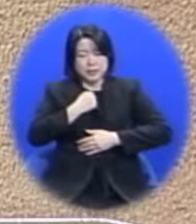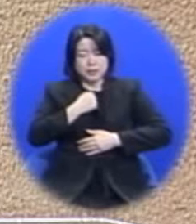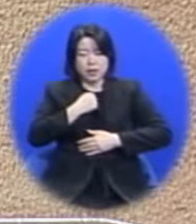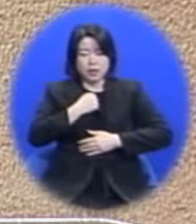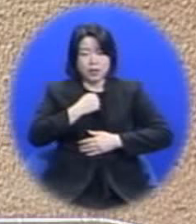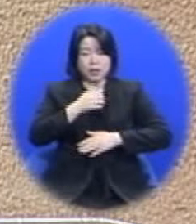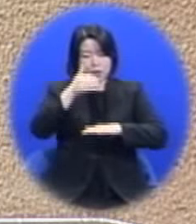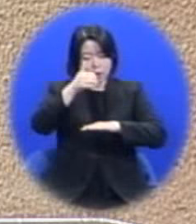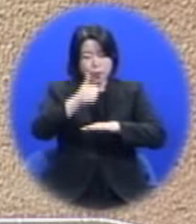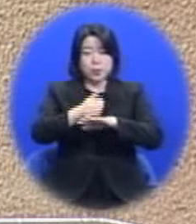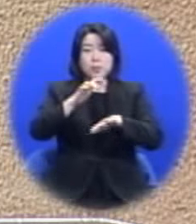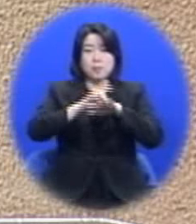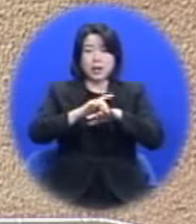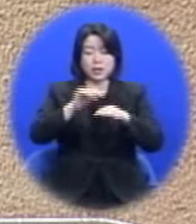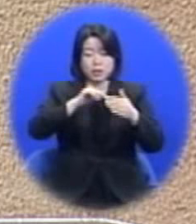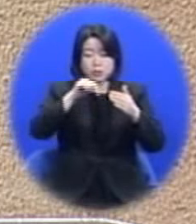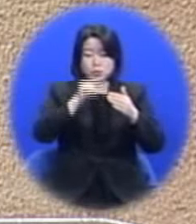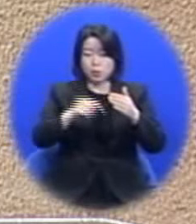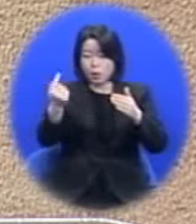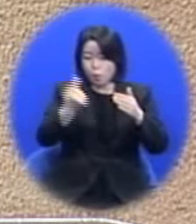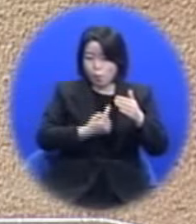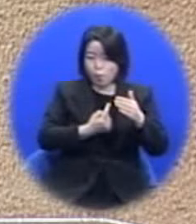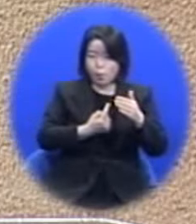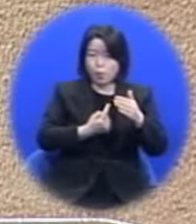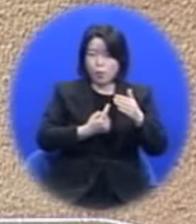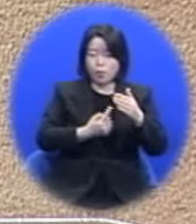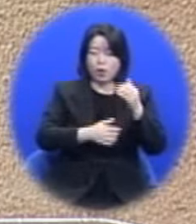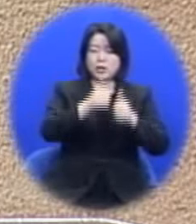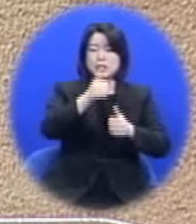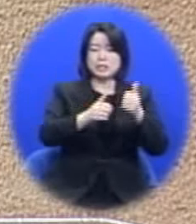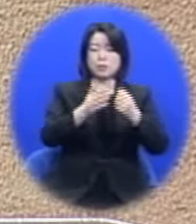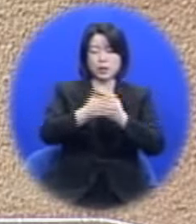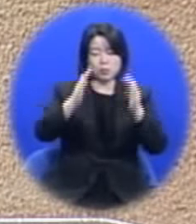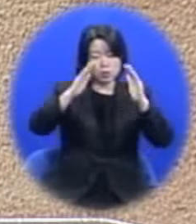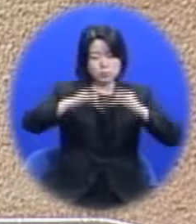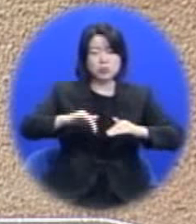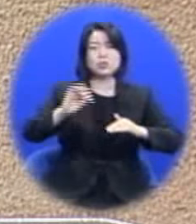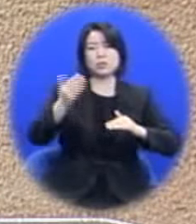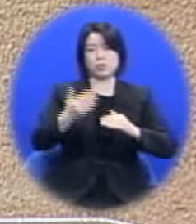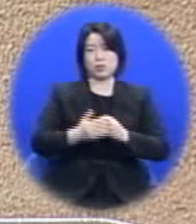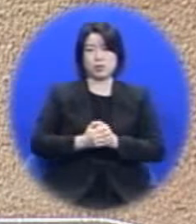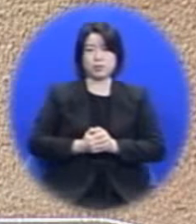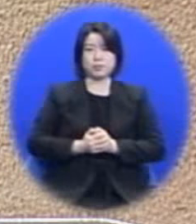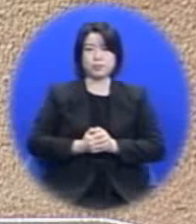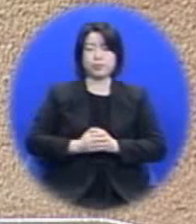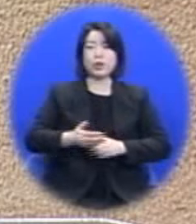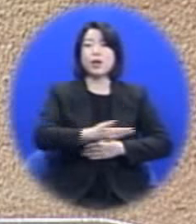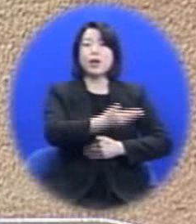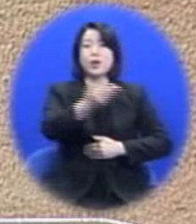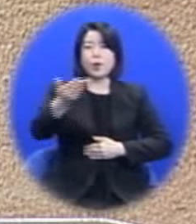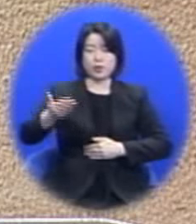그 속에 들어가고 그리고는 시험에 무너지는 거예요.